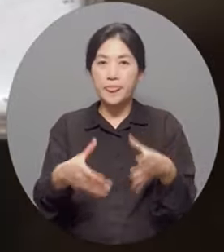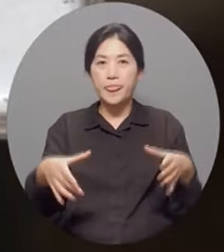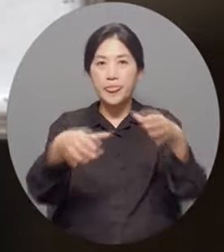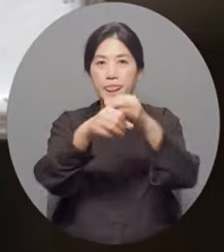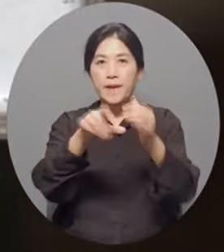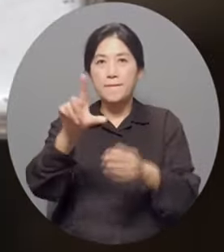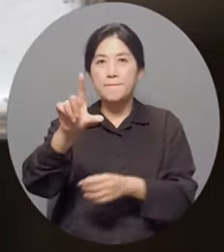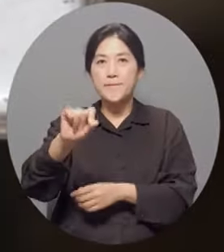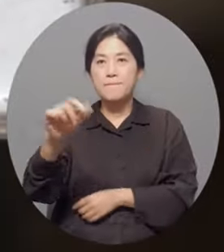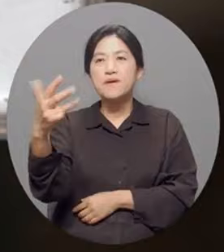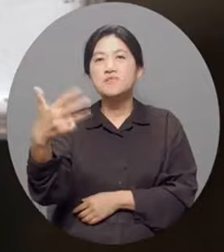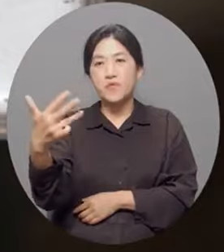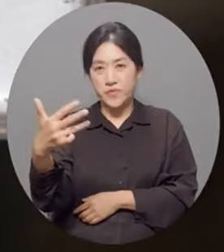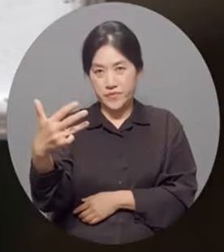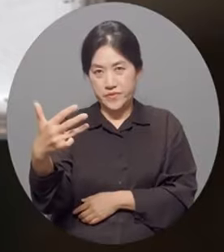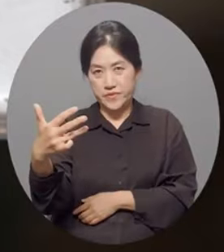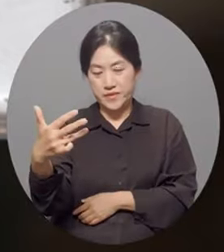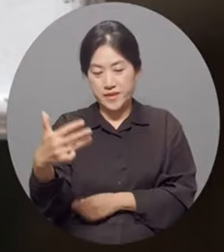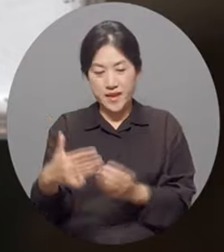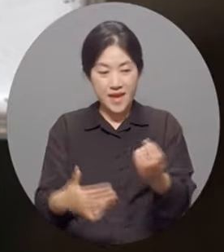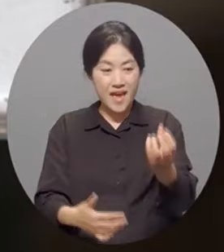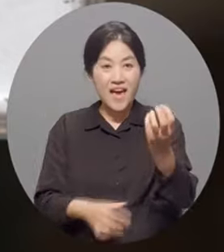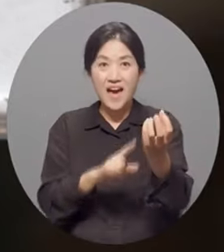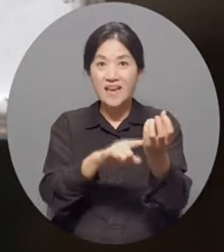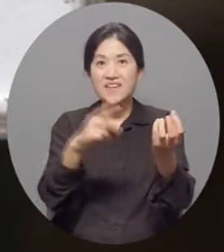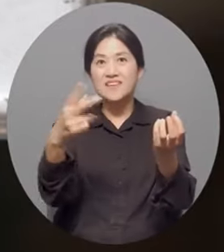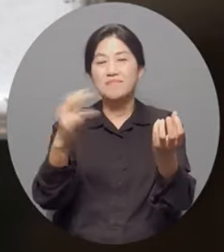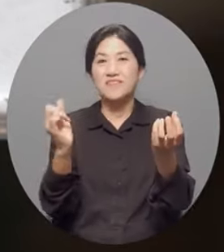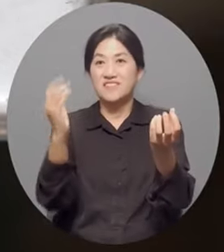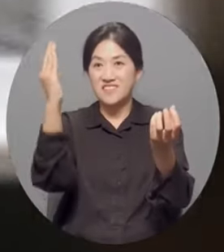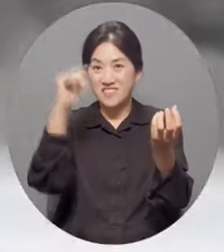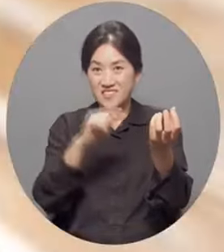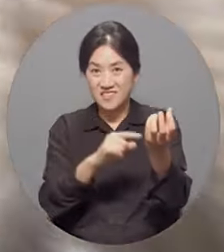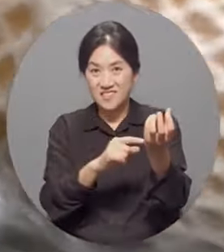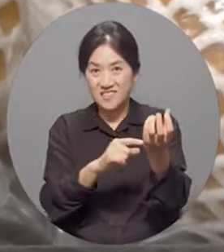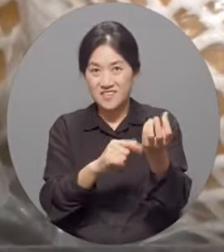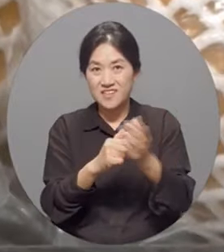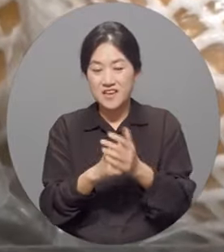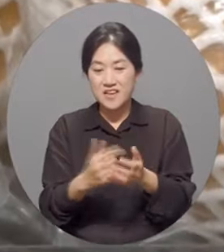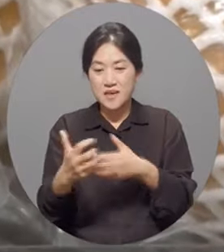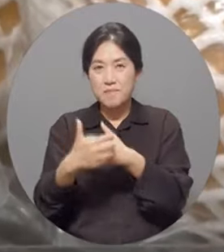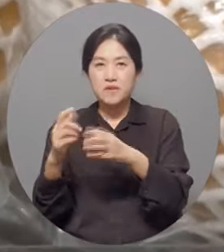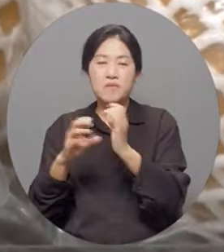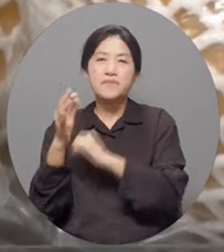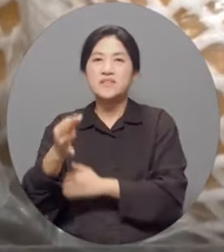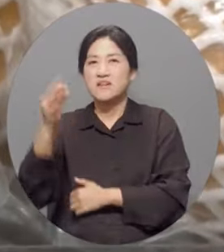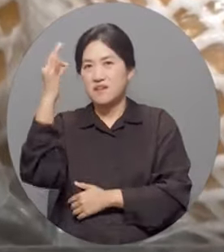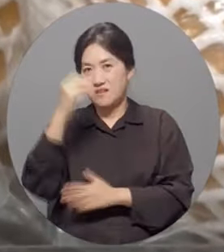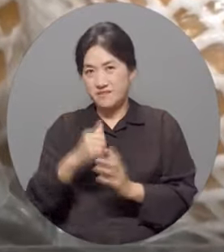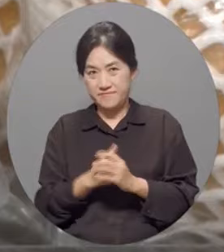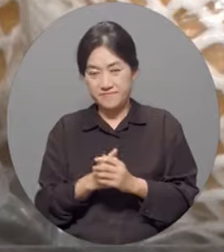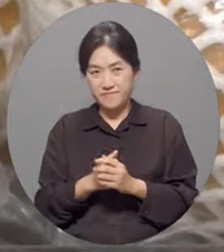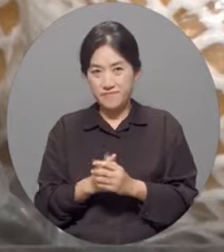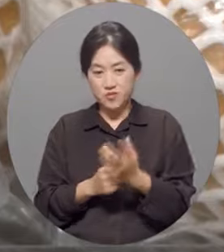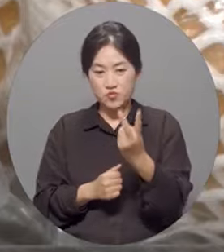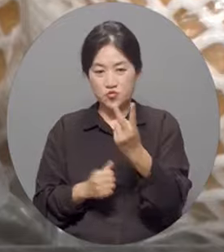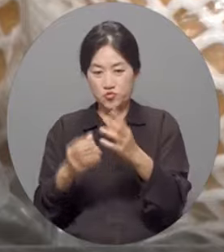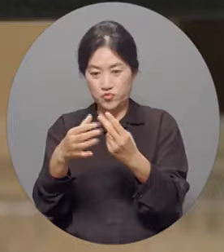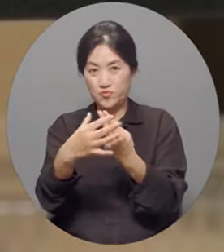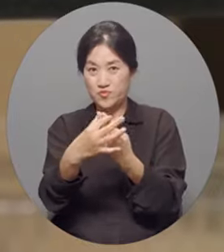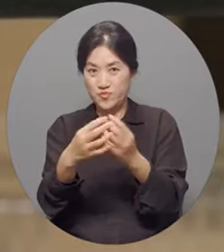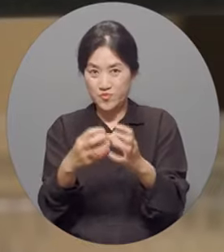값은 18,000원 정도. 한 개에 3,000원이 넘습니다. 배값은 더 비쌉니다. 두 개짜리 한